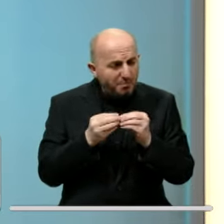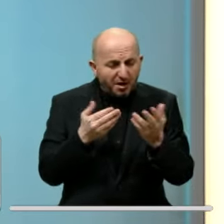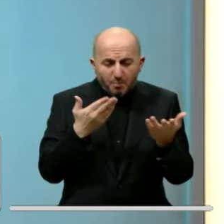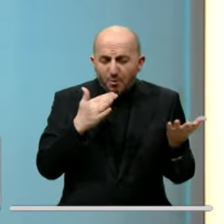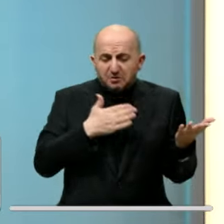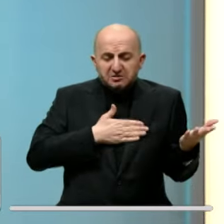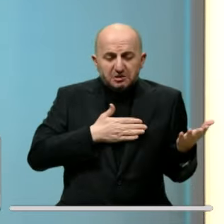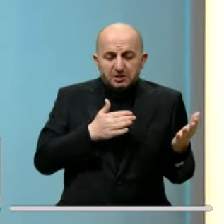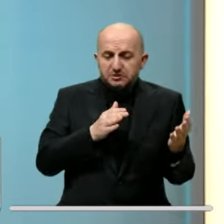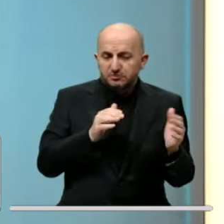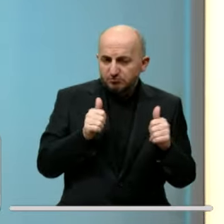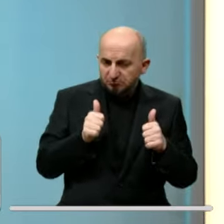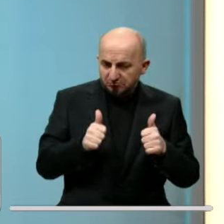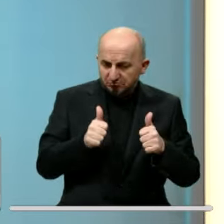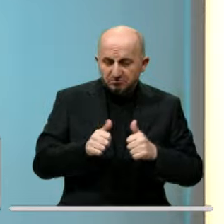değildir.